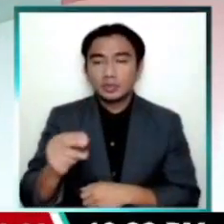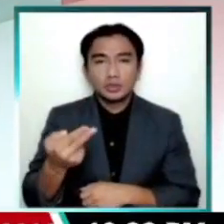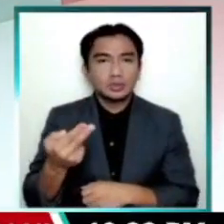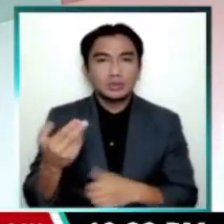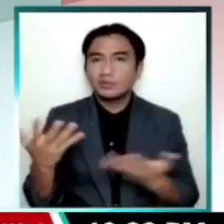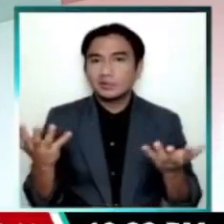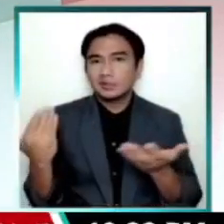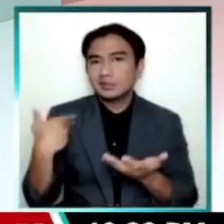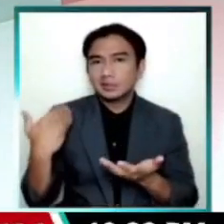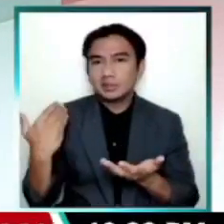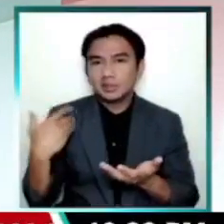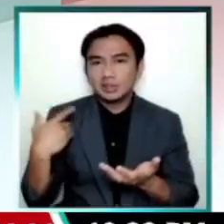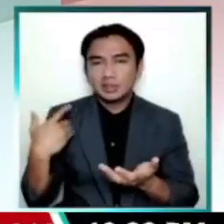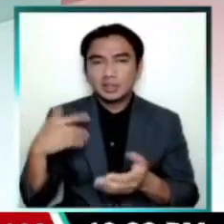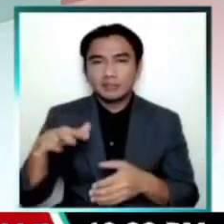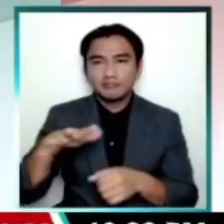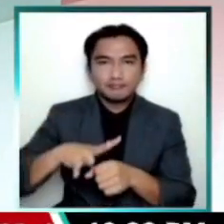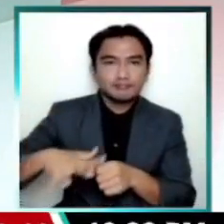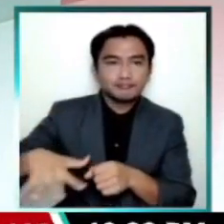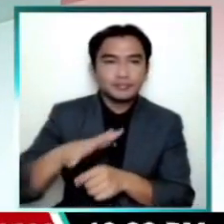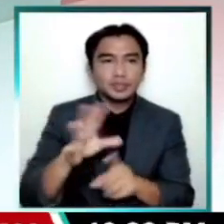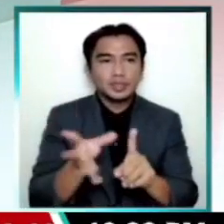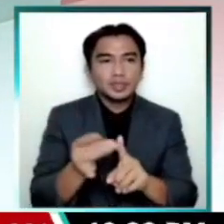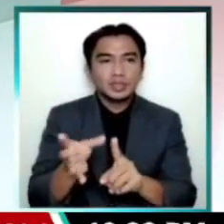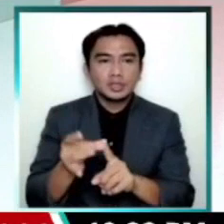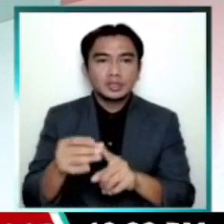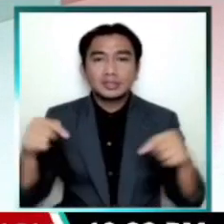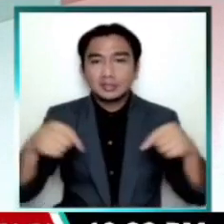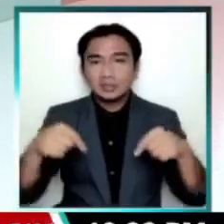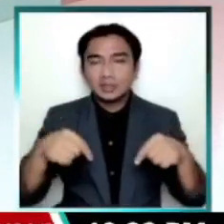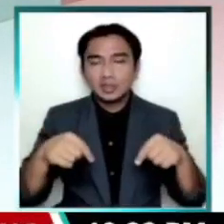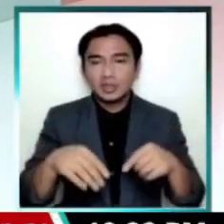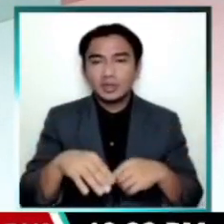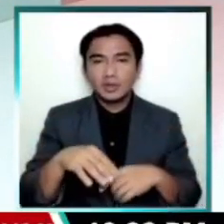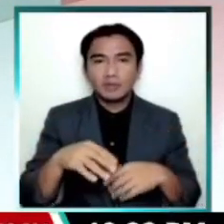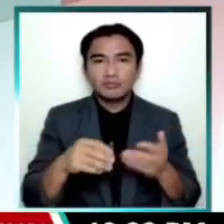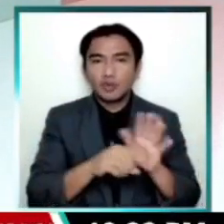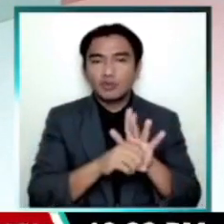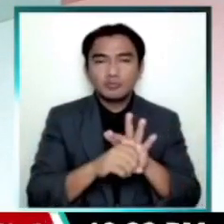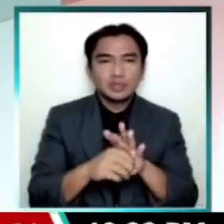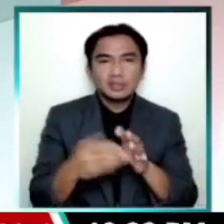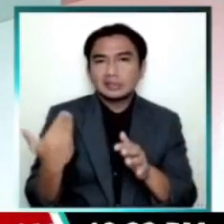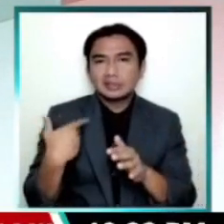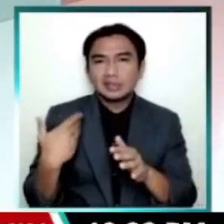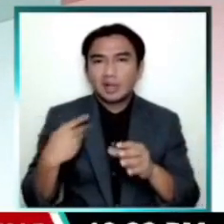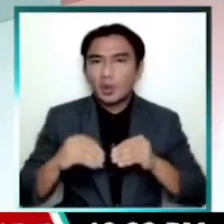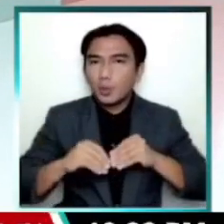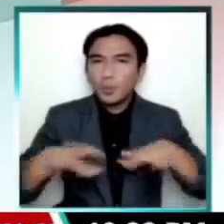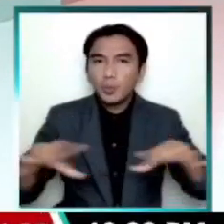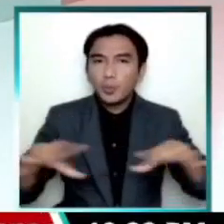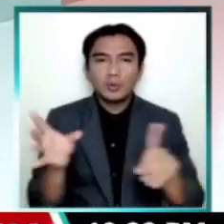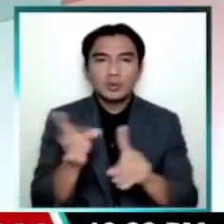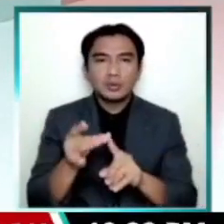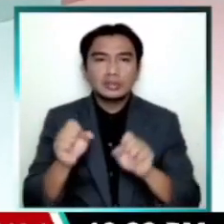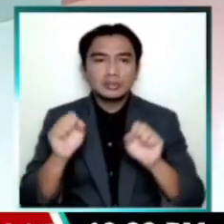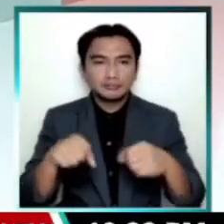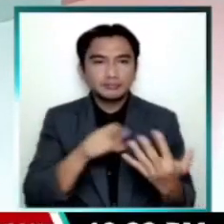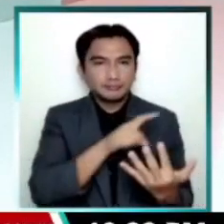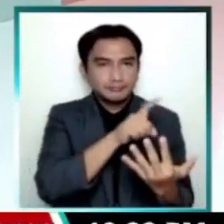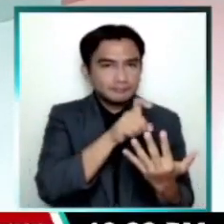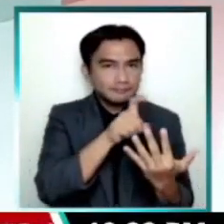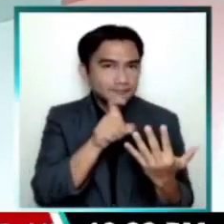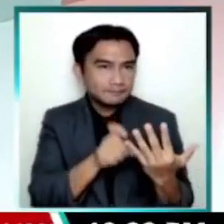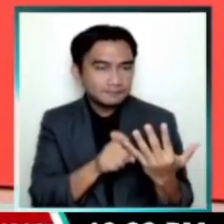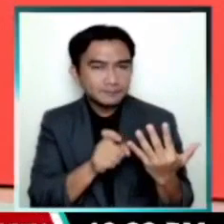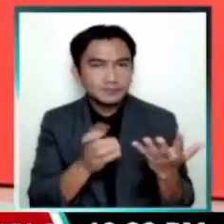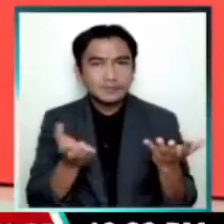ng BA.2.12.1 dahil hindi pa malawakan ng hawaan at natitrace pa ang ugnayan ng mga kaso sa isa't